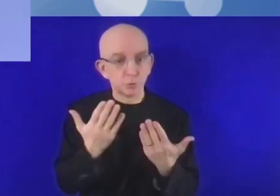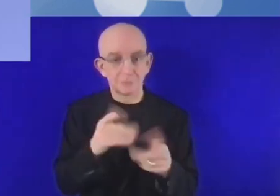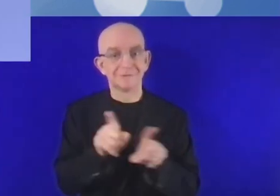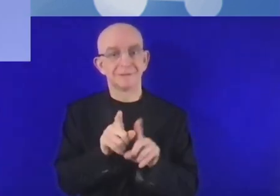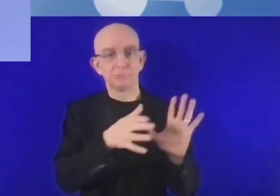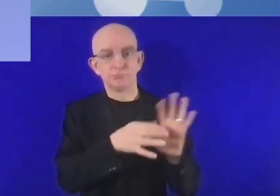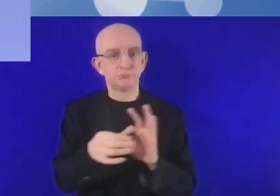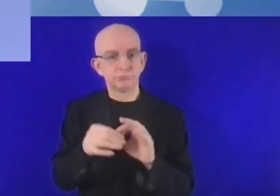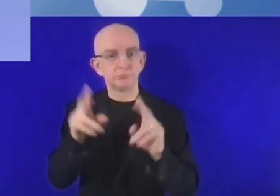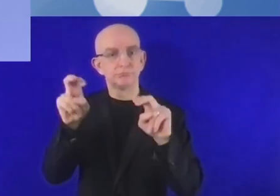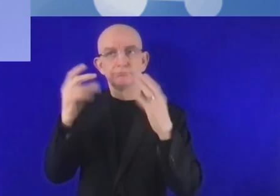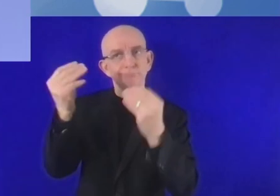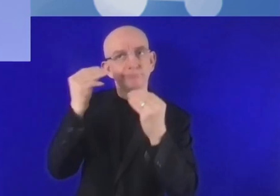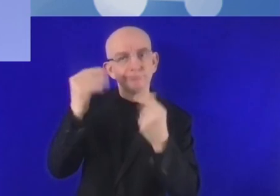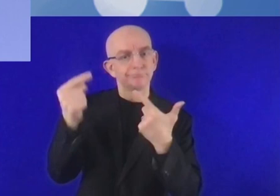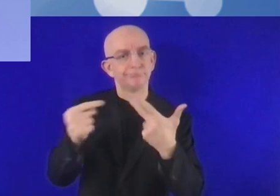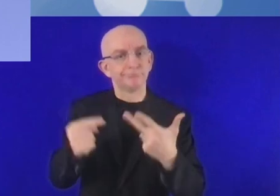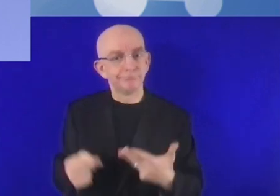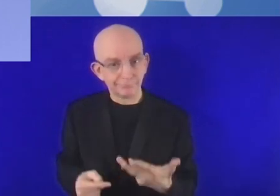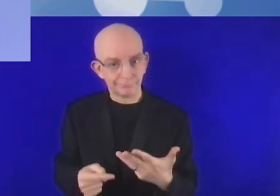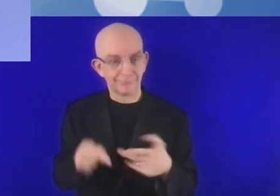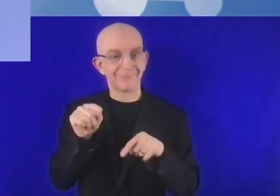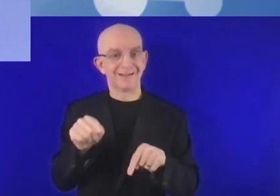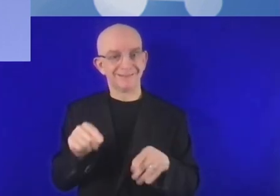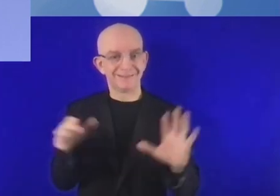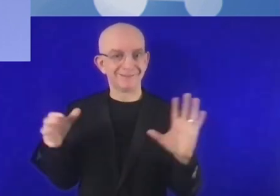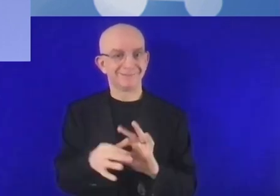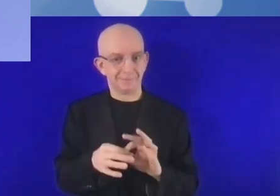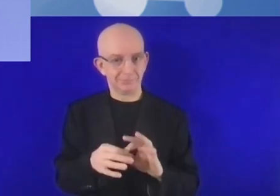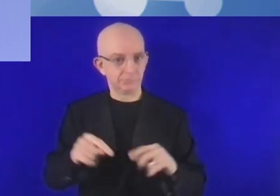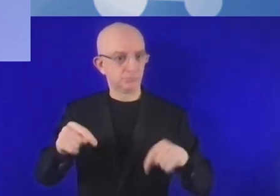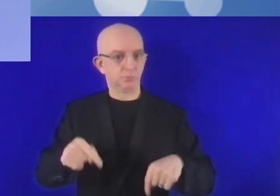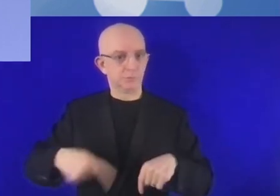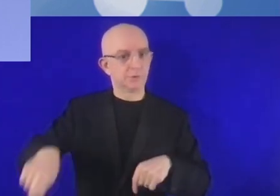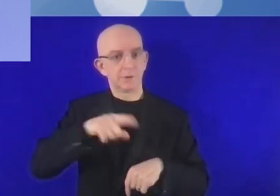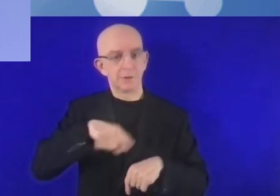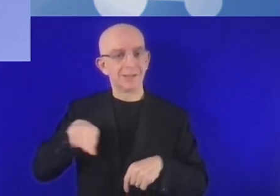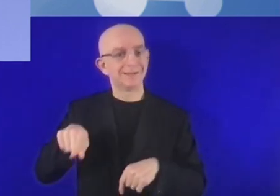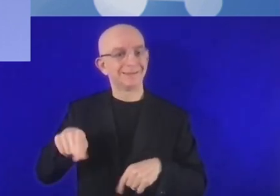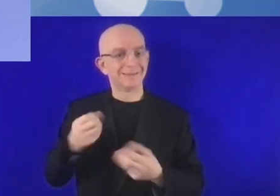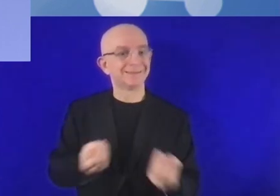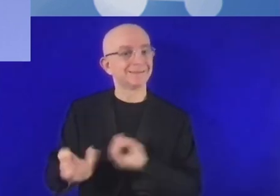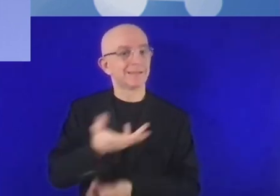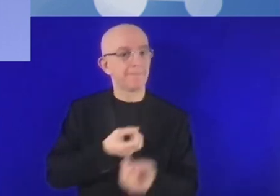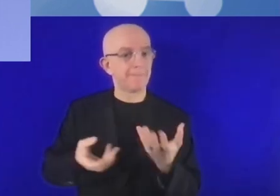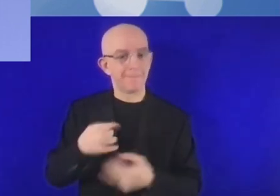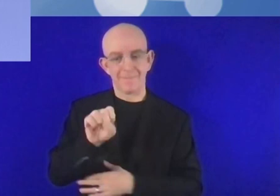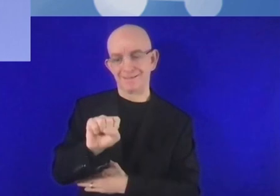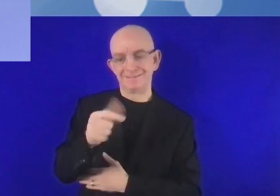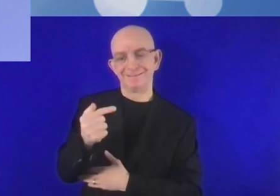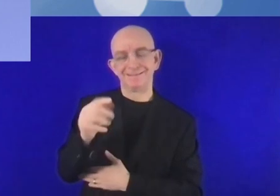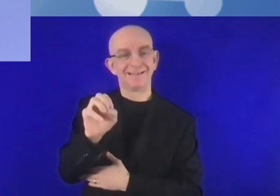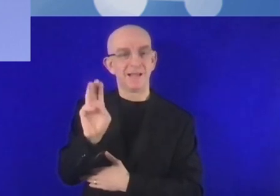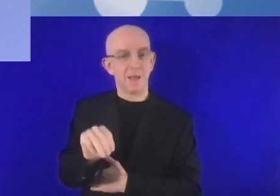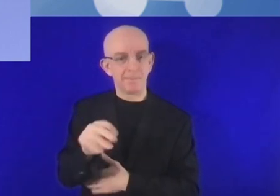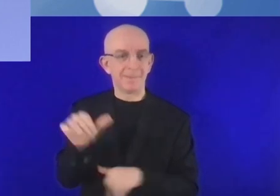myślę, że przedmioty z grupy STEM, inżynieria, matematyka, to są ważne kwestie, ale powinniśmy dodać jeszcze